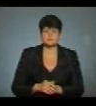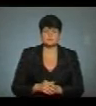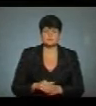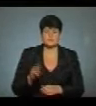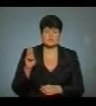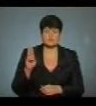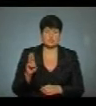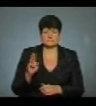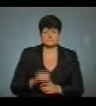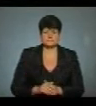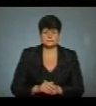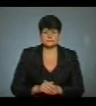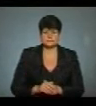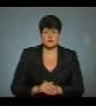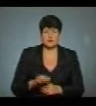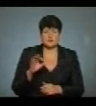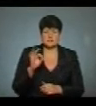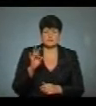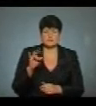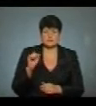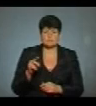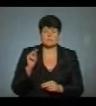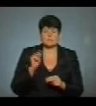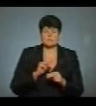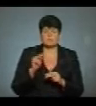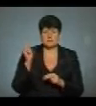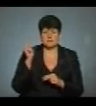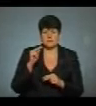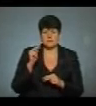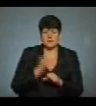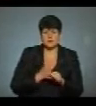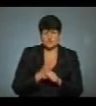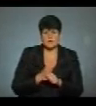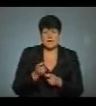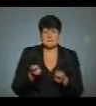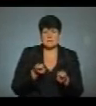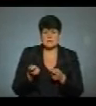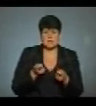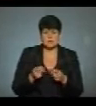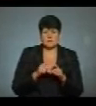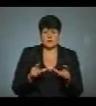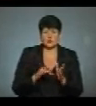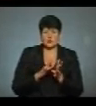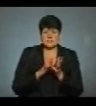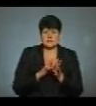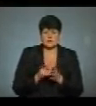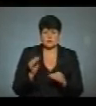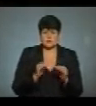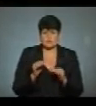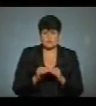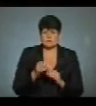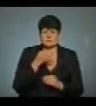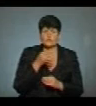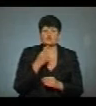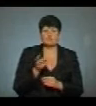«Ша». Оксана Назарко працює адміністратором магазину туристичного спорядження. Каже, чому вирішила прийти на курси